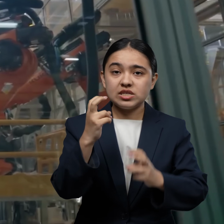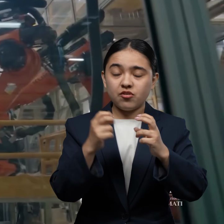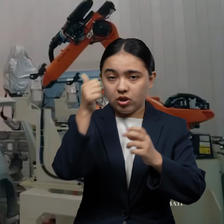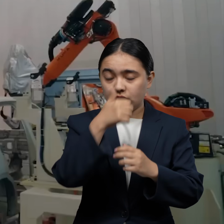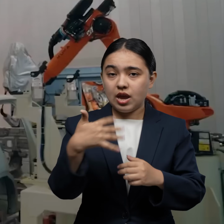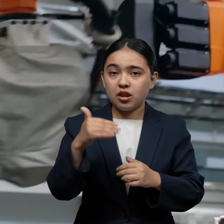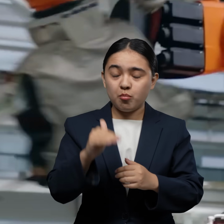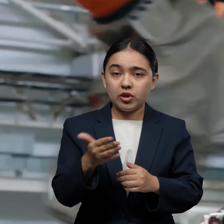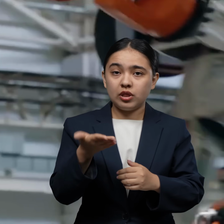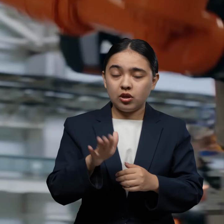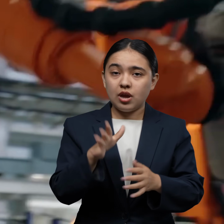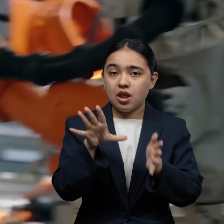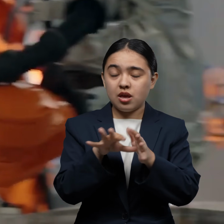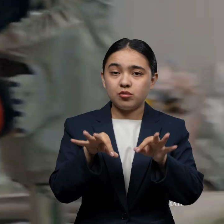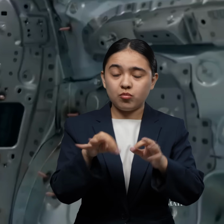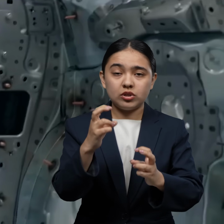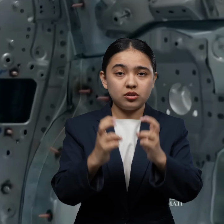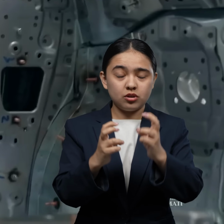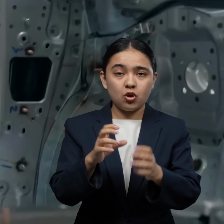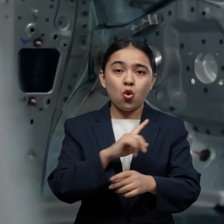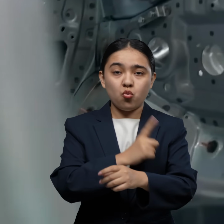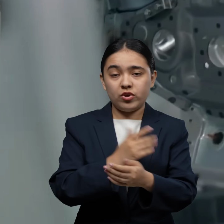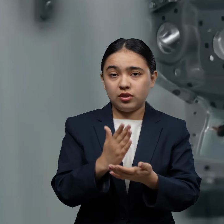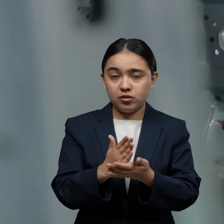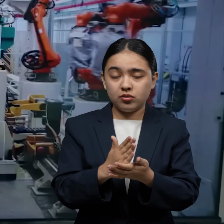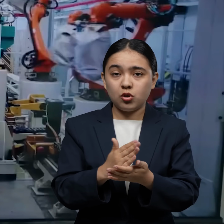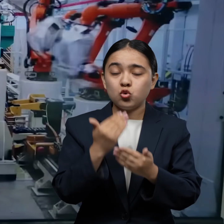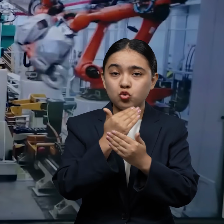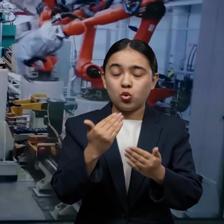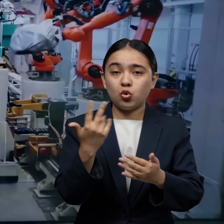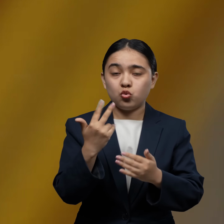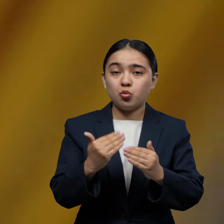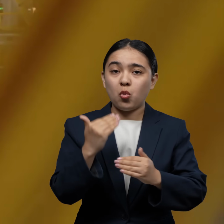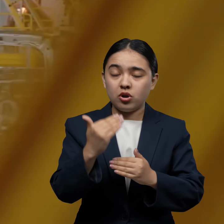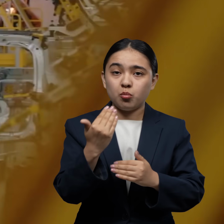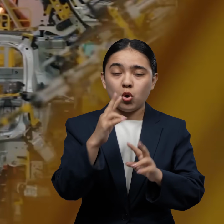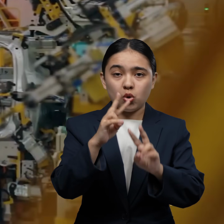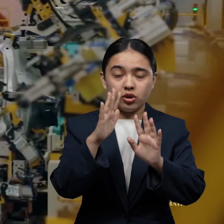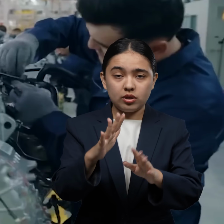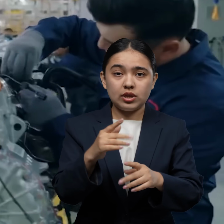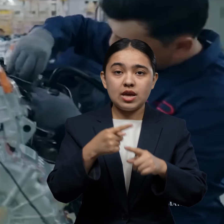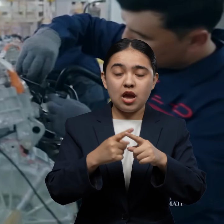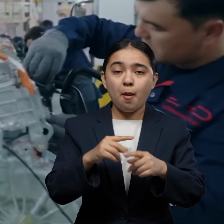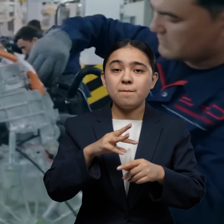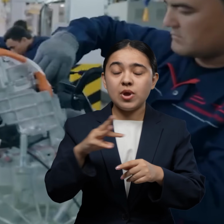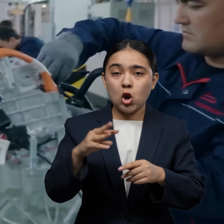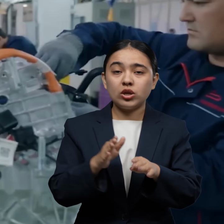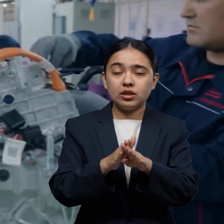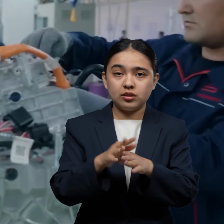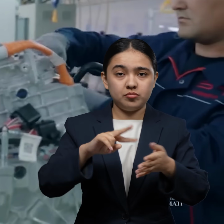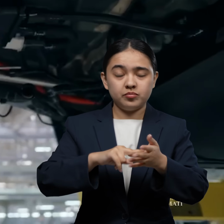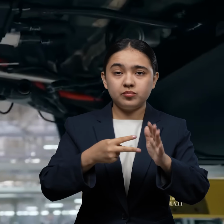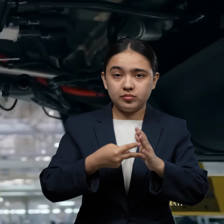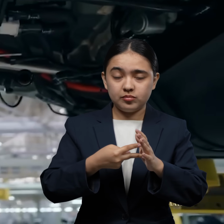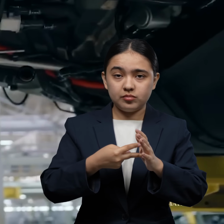bosqichida zavod yiliga 50 ming dona elektromobil ishlab chiqarish quvvatiga ega. So'nggi 3-chi bosqichda bu ko'rsatkichni 500,000